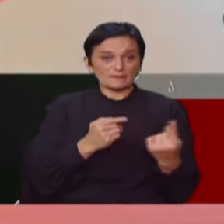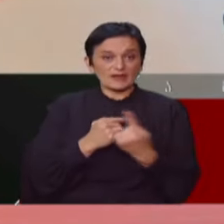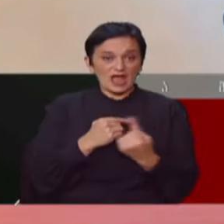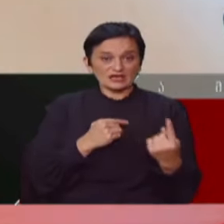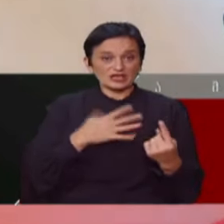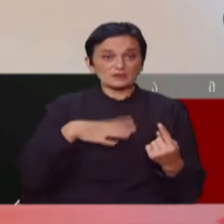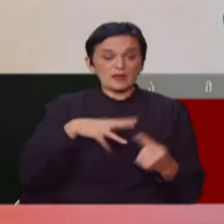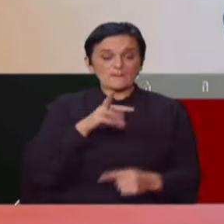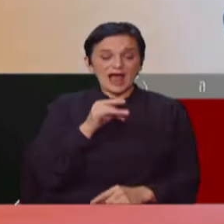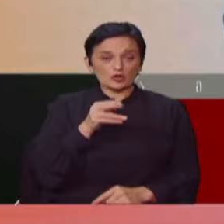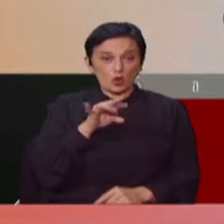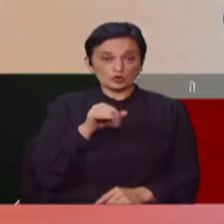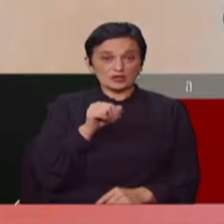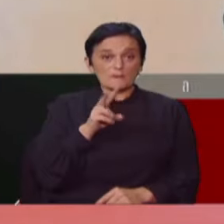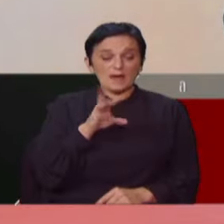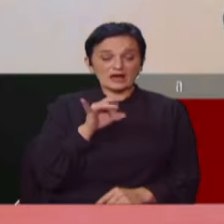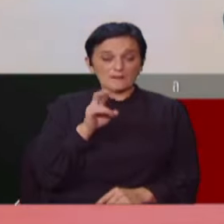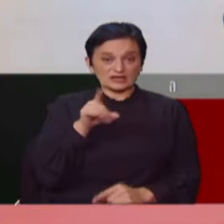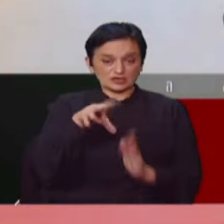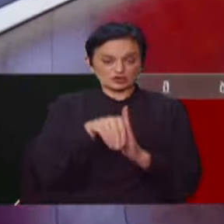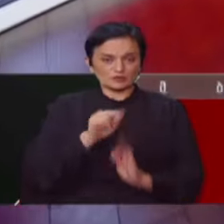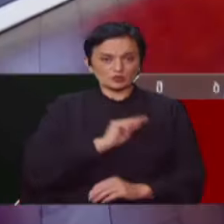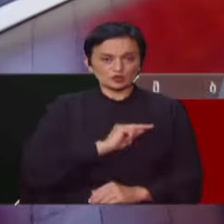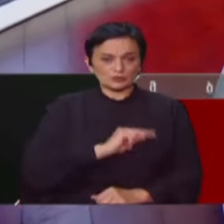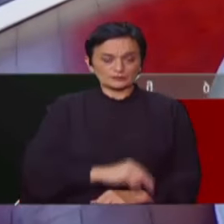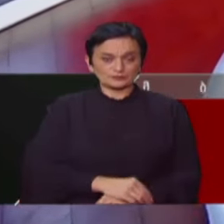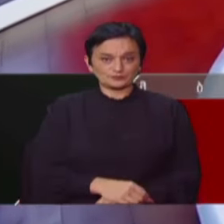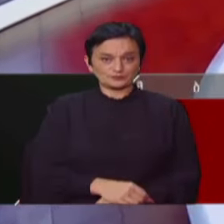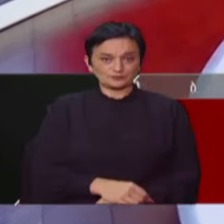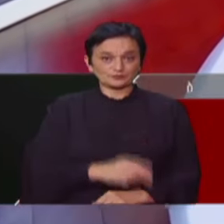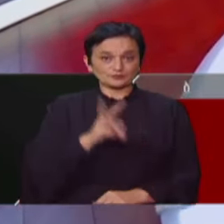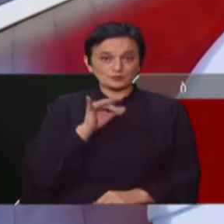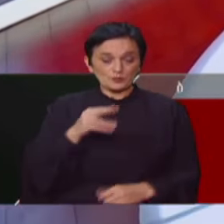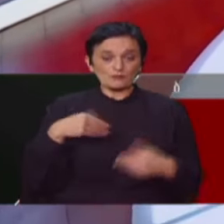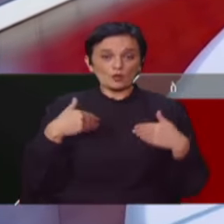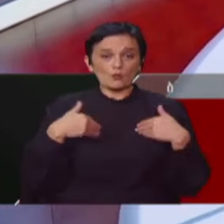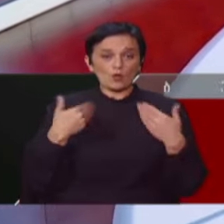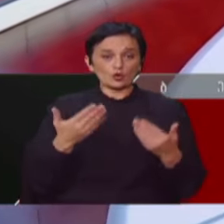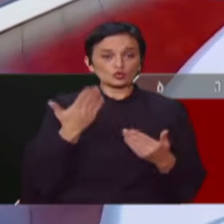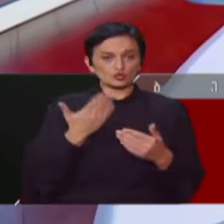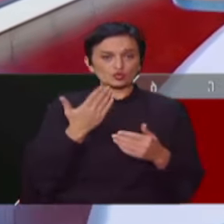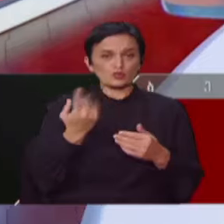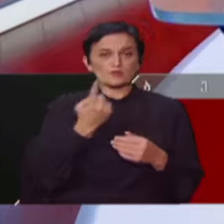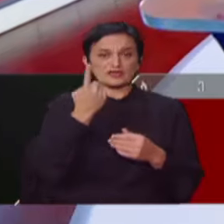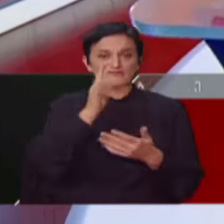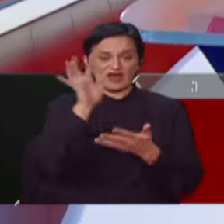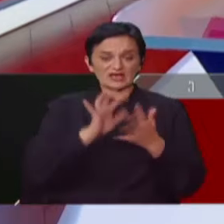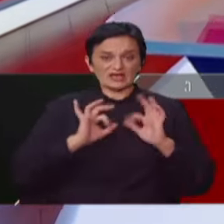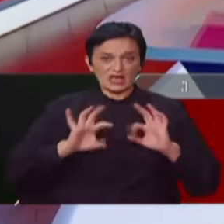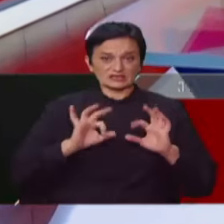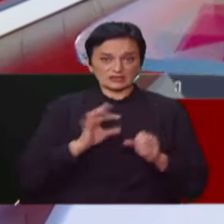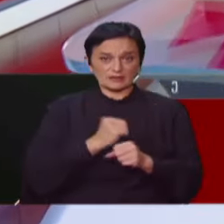თბილისი მარიოტია, სადაც მარიამ ბერძენიშვილი მუშაობს. Maria, mă găsalmăbit, tu găcăți, dar pirueli